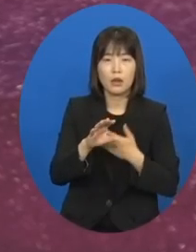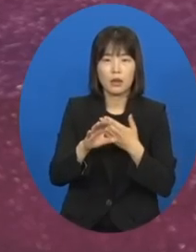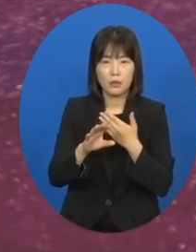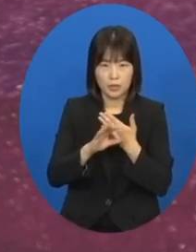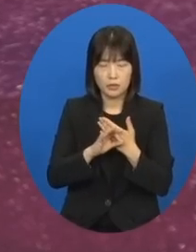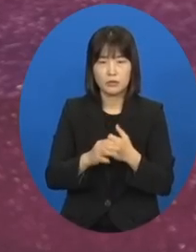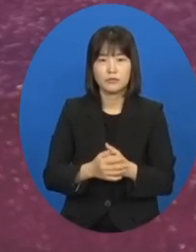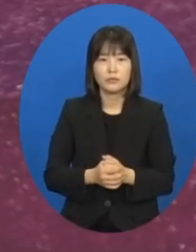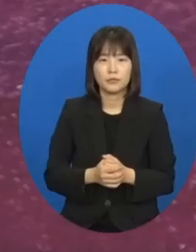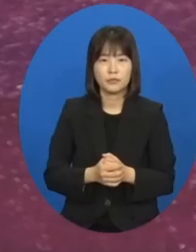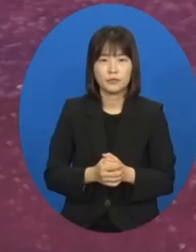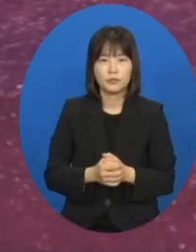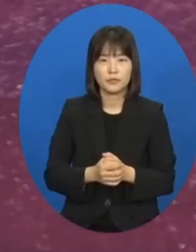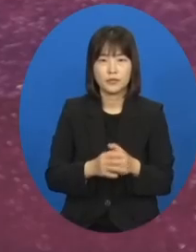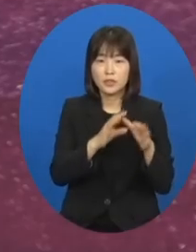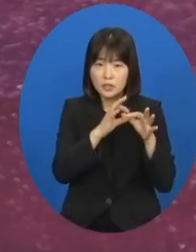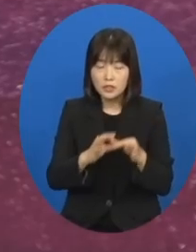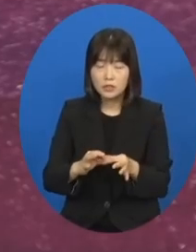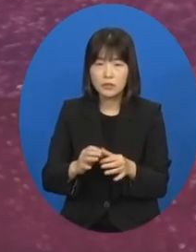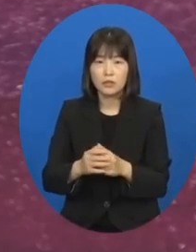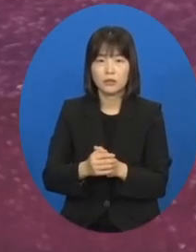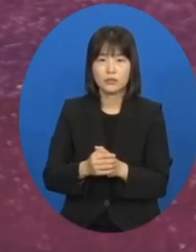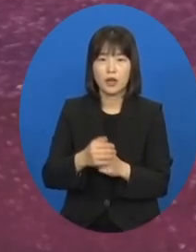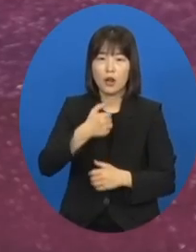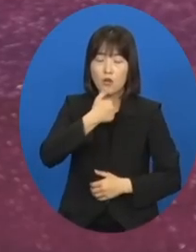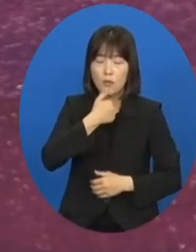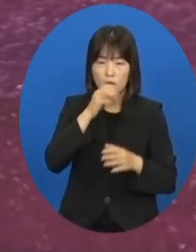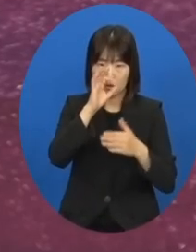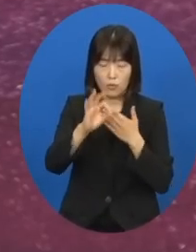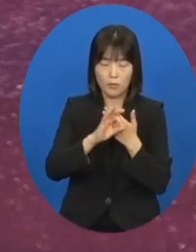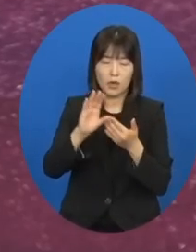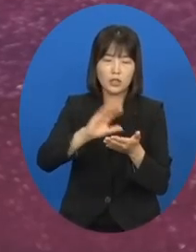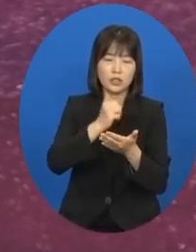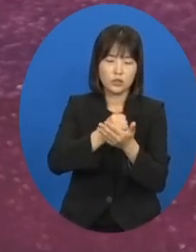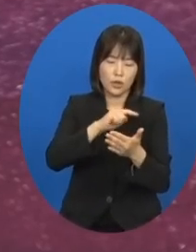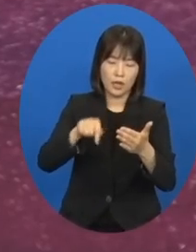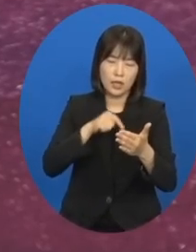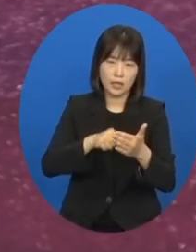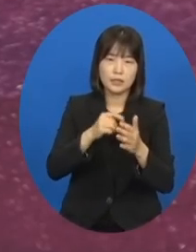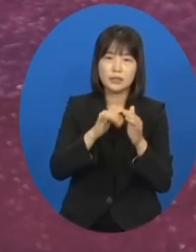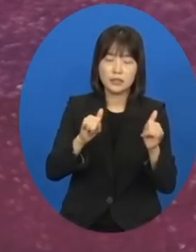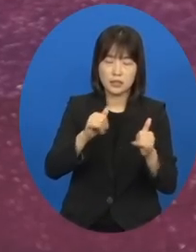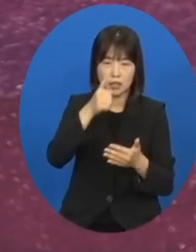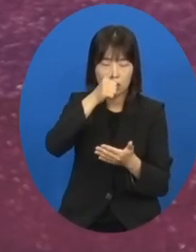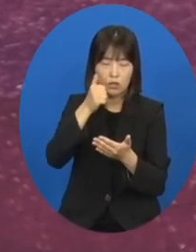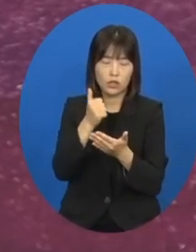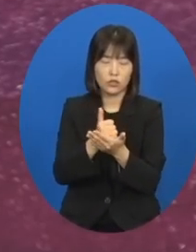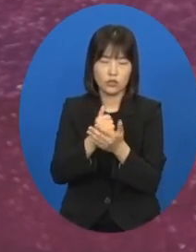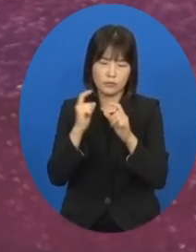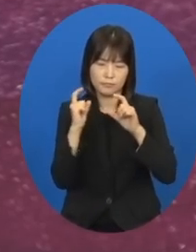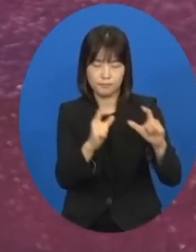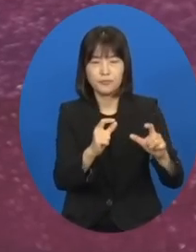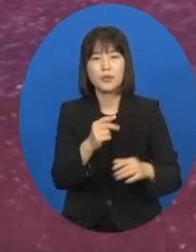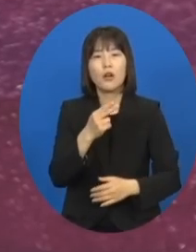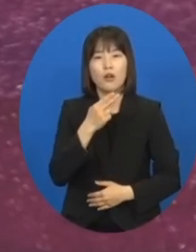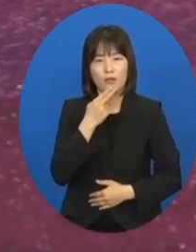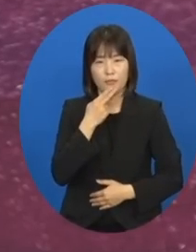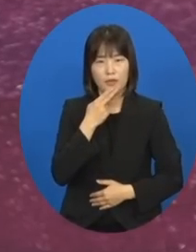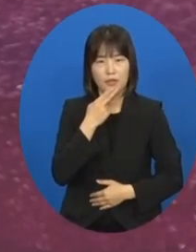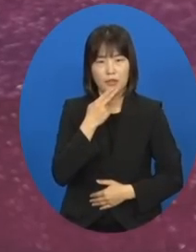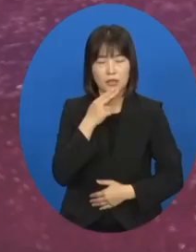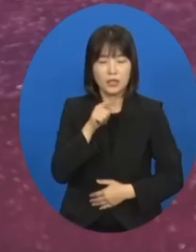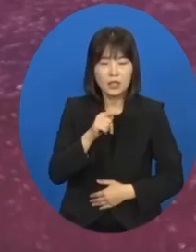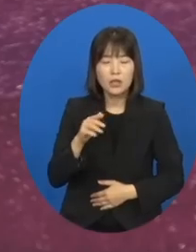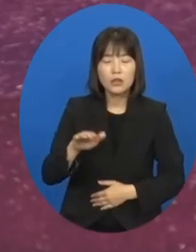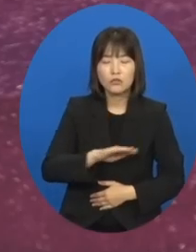나와요 그리스도 안에 있는 자에게는 결코 정죄함이 없나니 이것이 우리에게 주시는